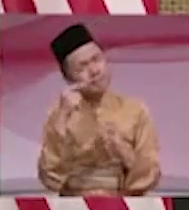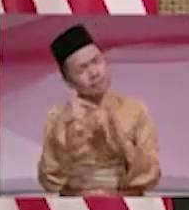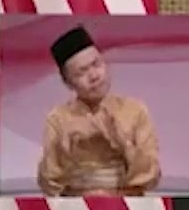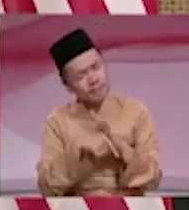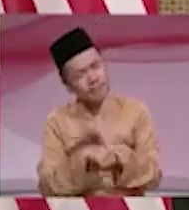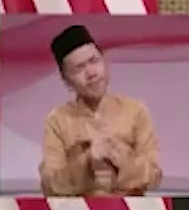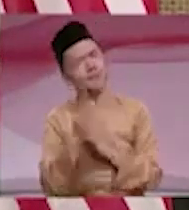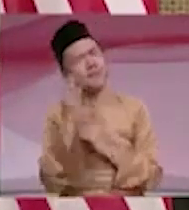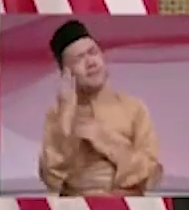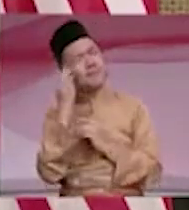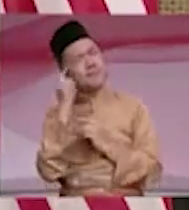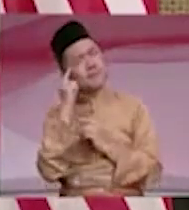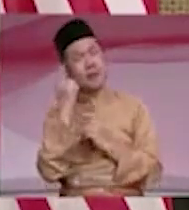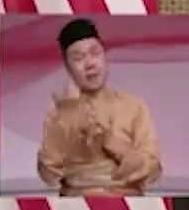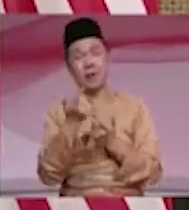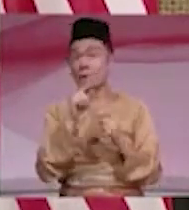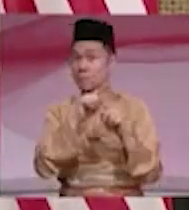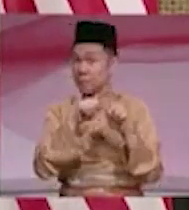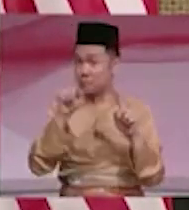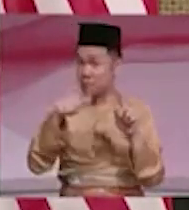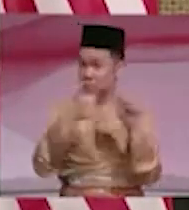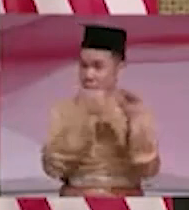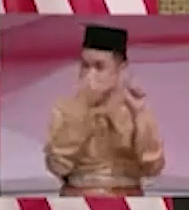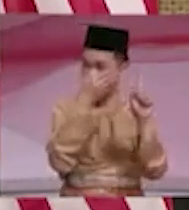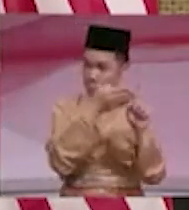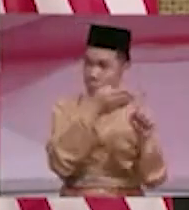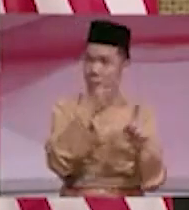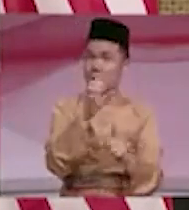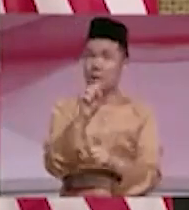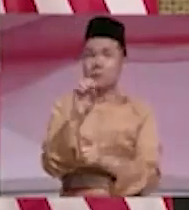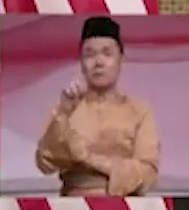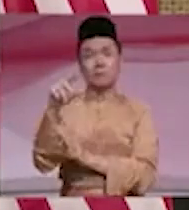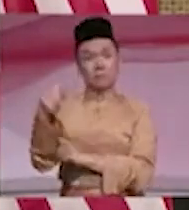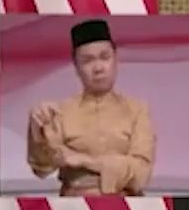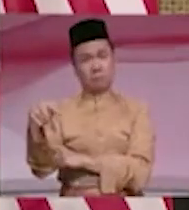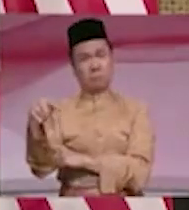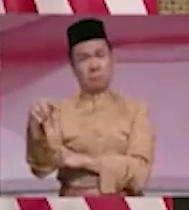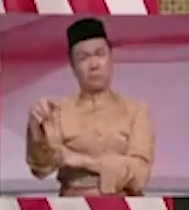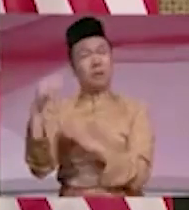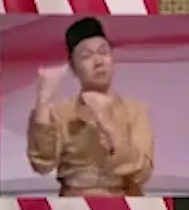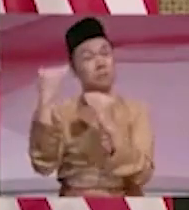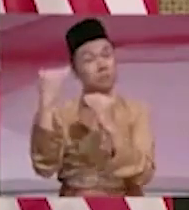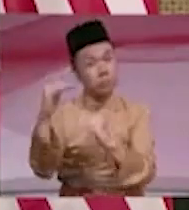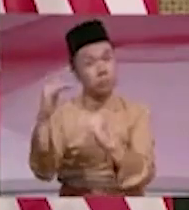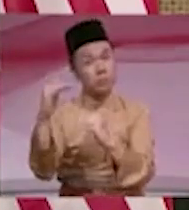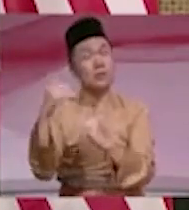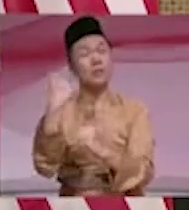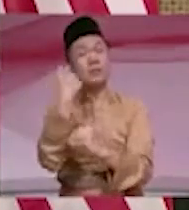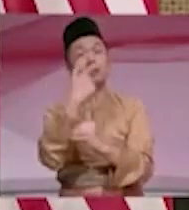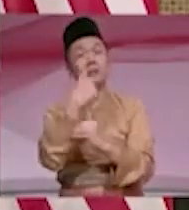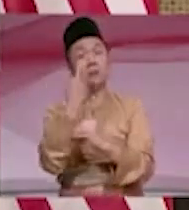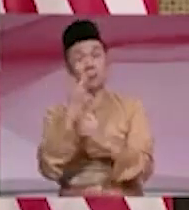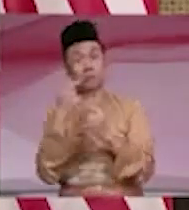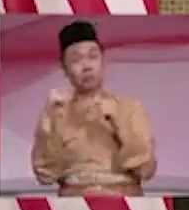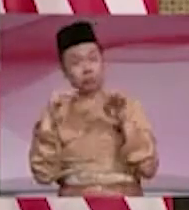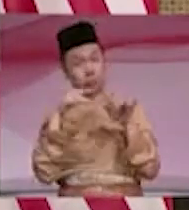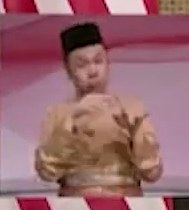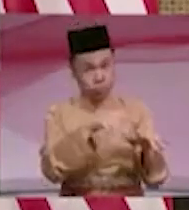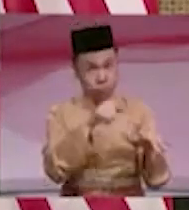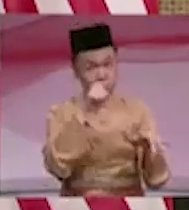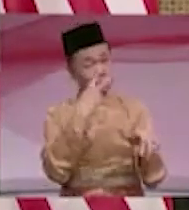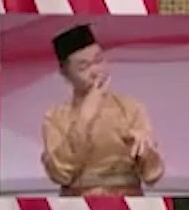disamping mematuhi e-shop yang ditetapkan yaitu hak kan jumlah yang HD di tempat penyembelihan